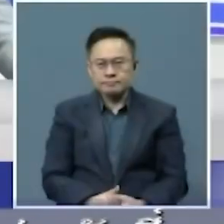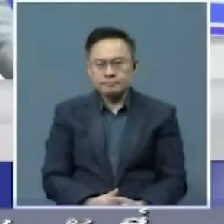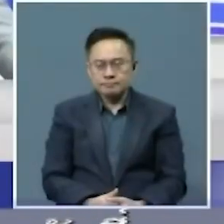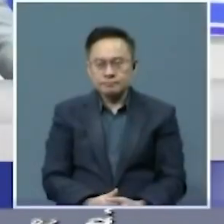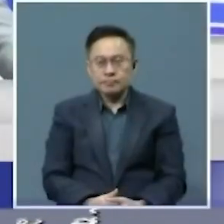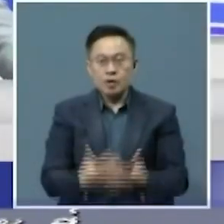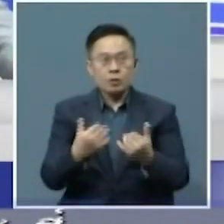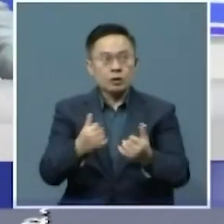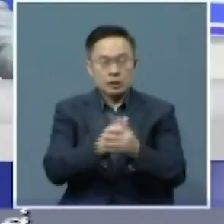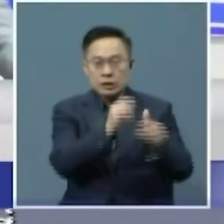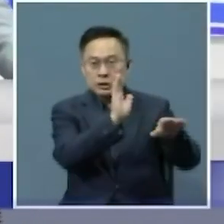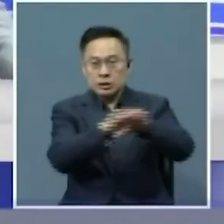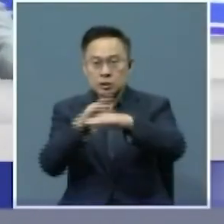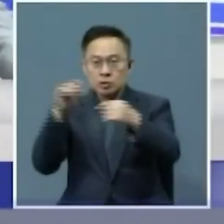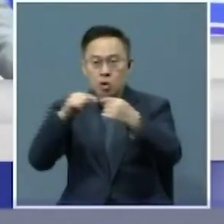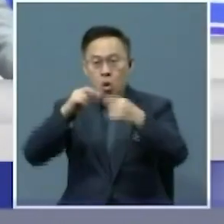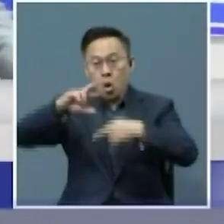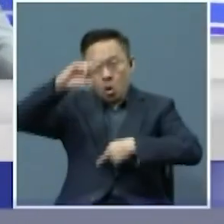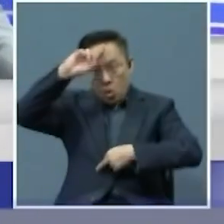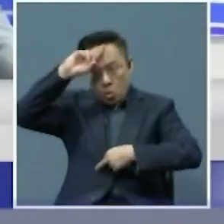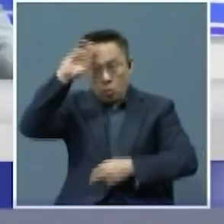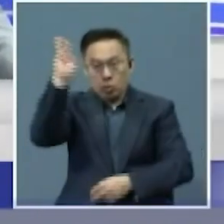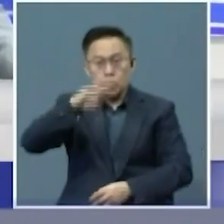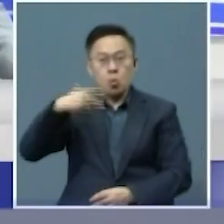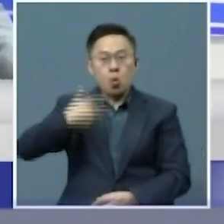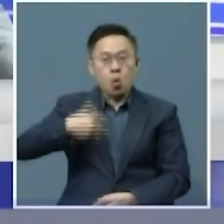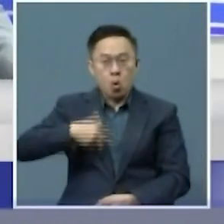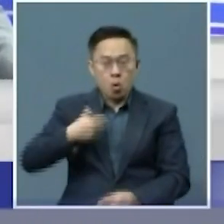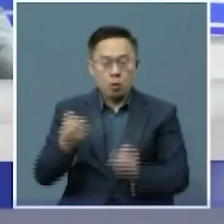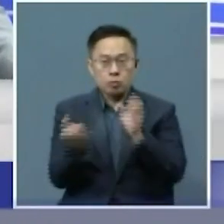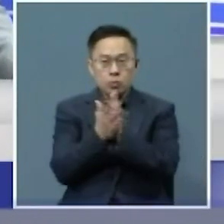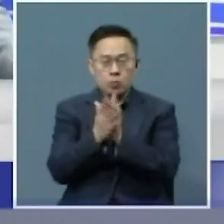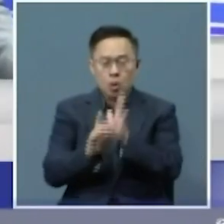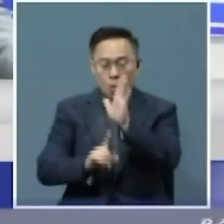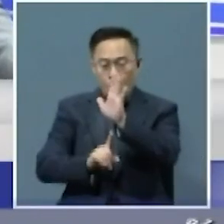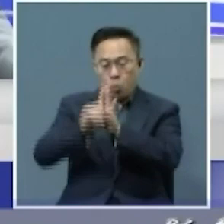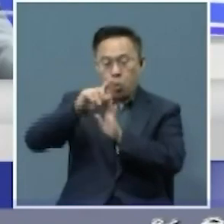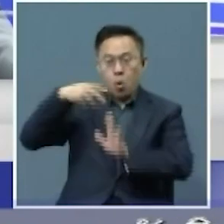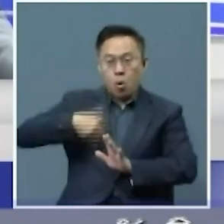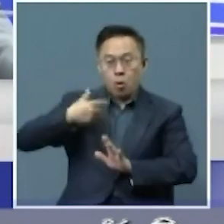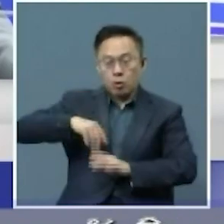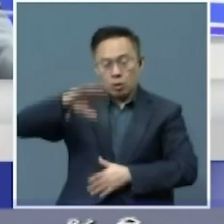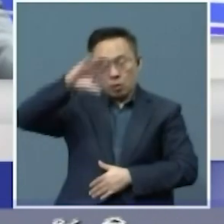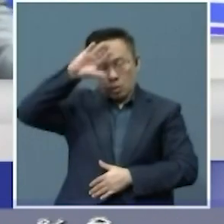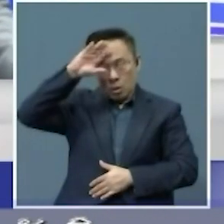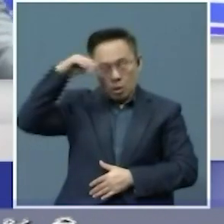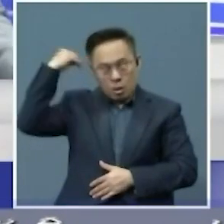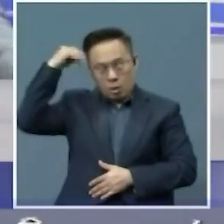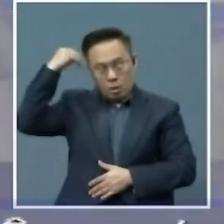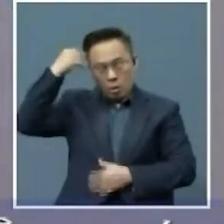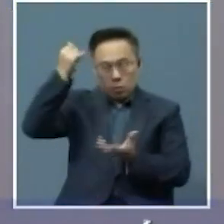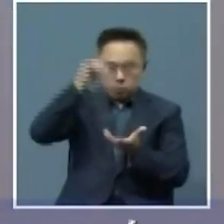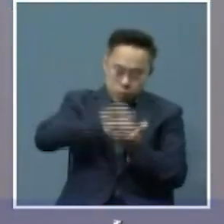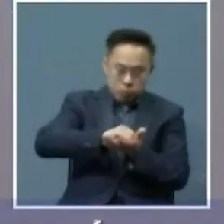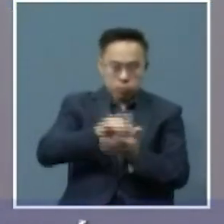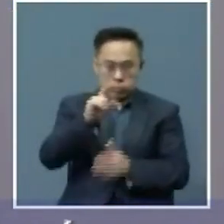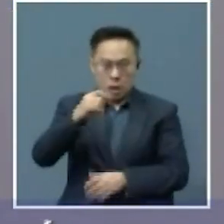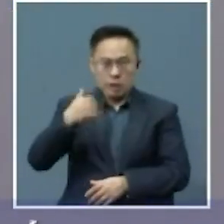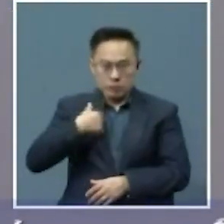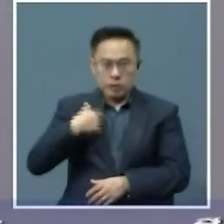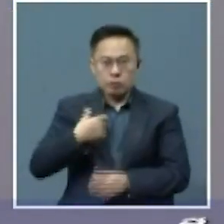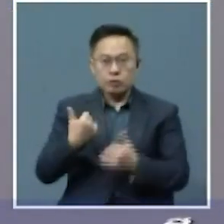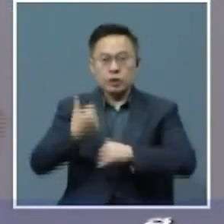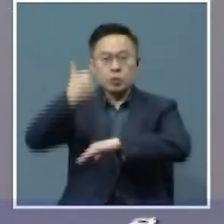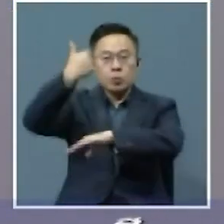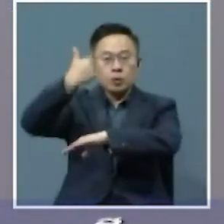คุณหมอออกมาเตือนนะฮะโรคที่มากับหน้าร้อนหลักๆที่อันตรายด้วยคือฮีทสโตรกครับนายแพทย์วิลพันธ์ลีธนกุลผู้อำนวยการสำนักงานหลัก